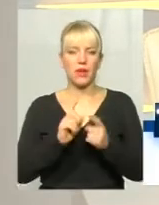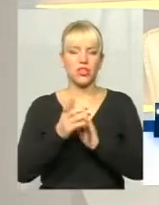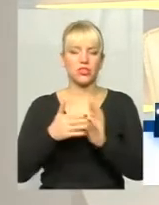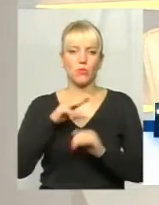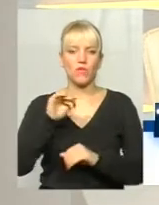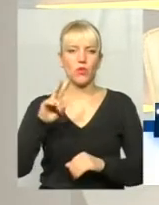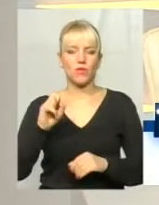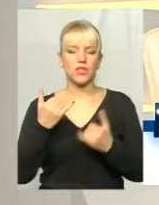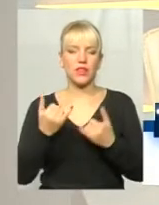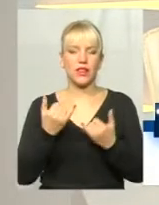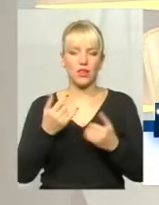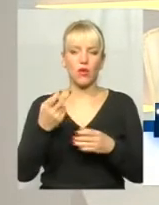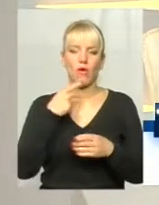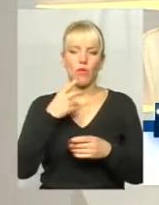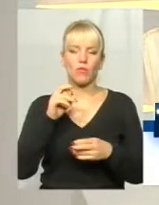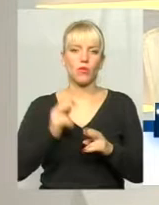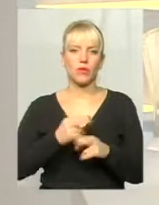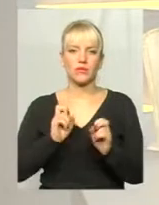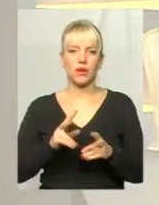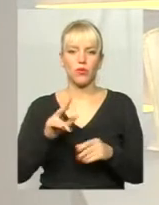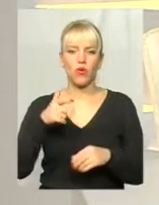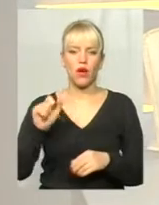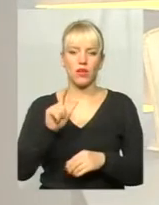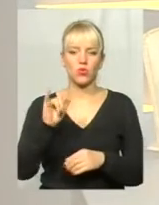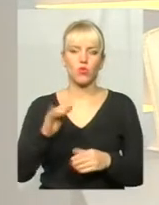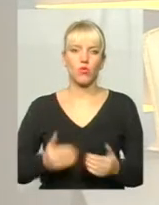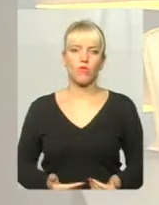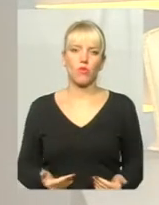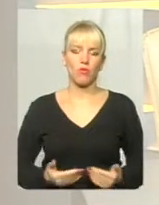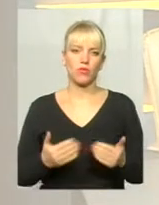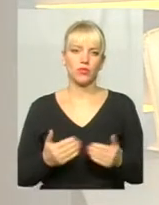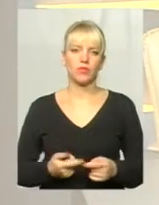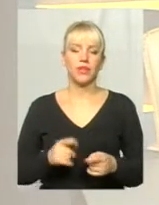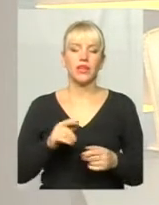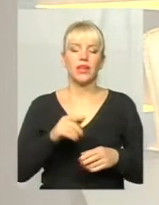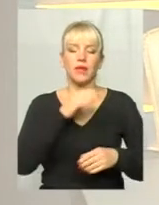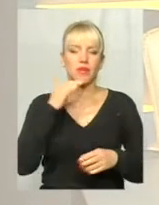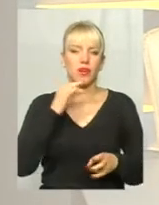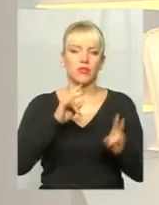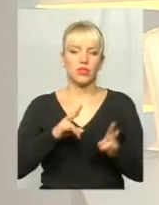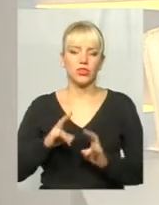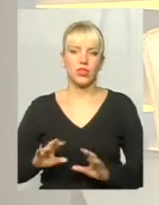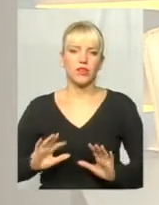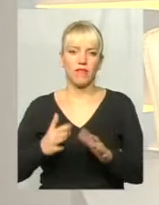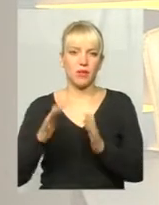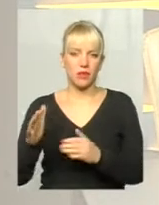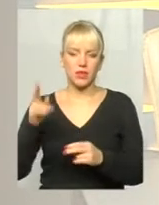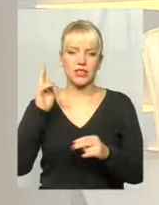говоримо про безпеку газу в побуті. Дуже часто саме нещасними випадками